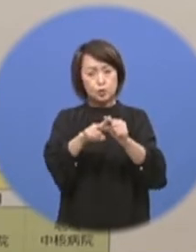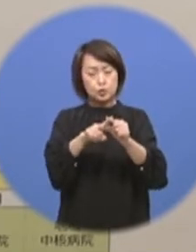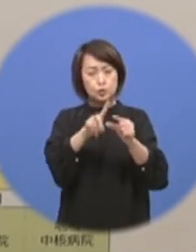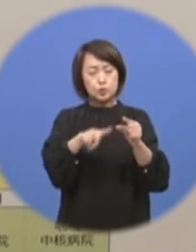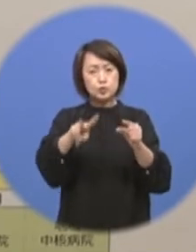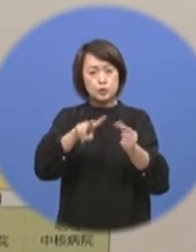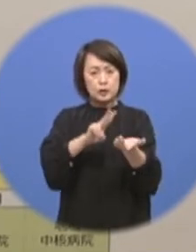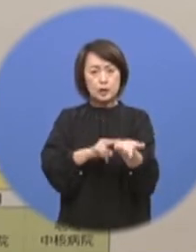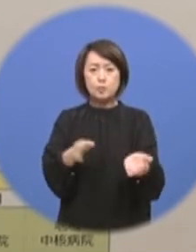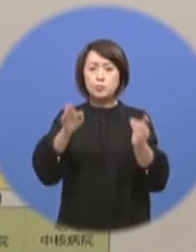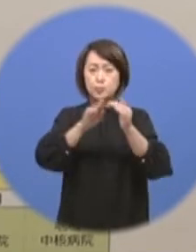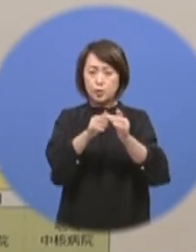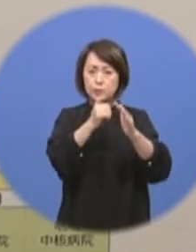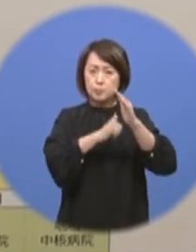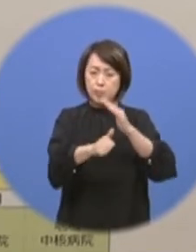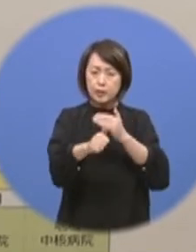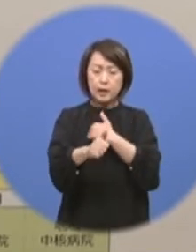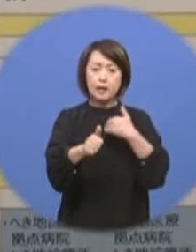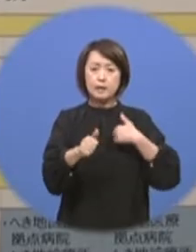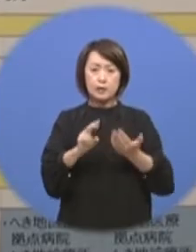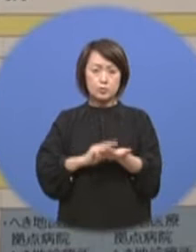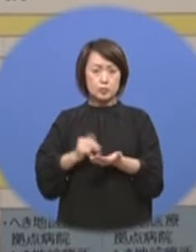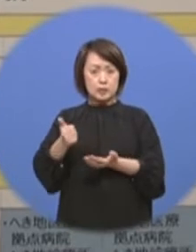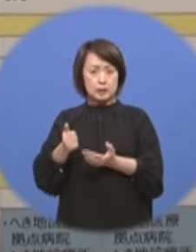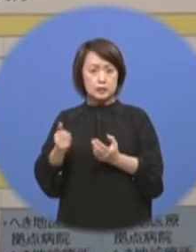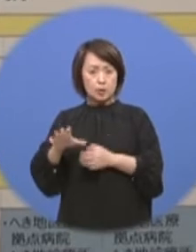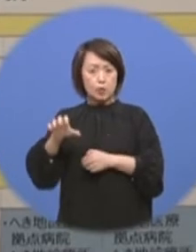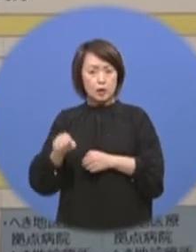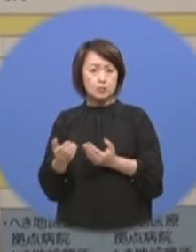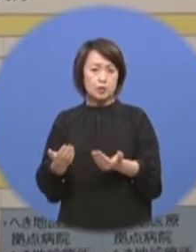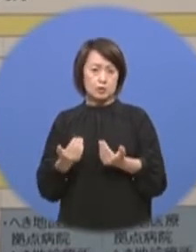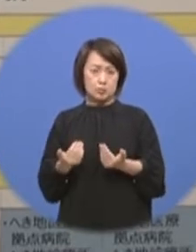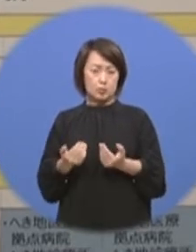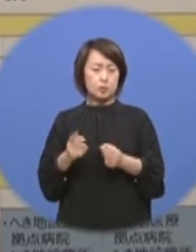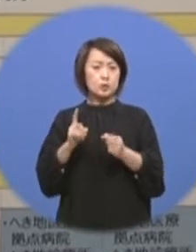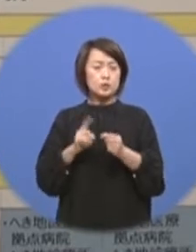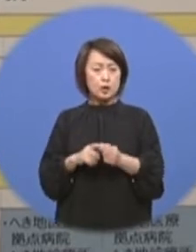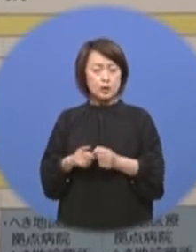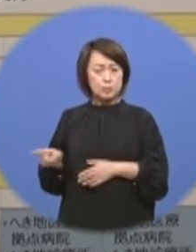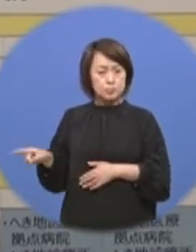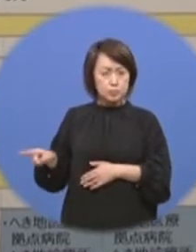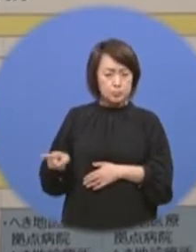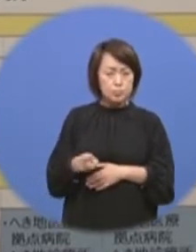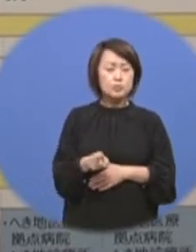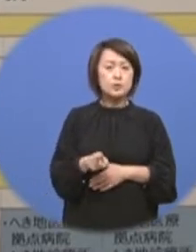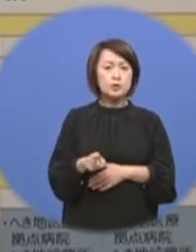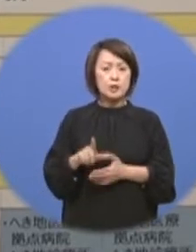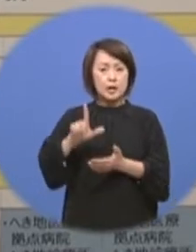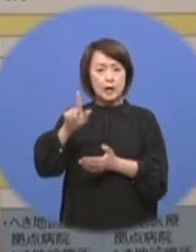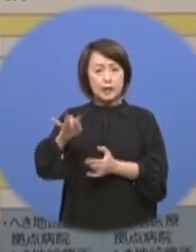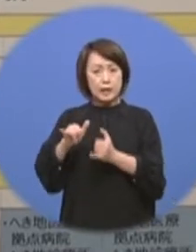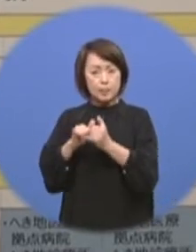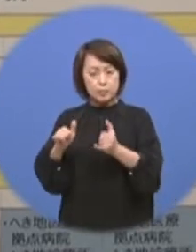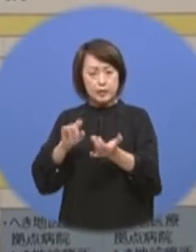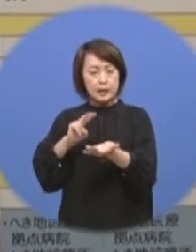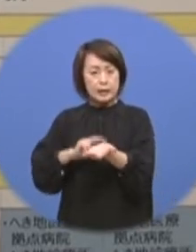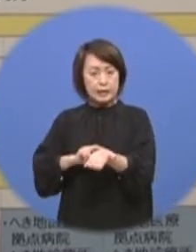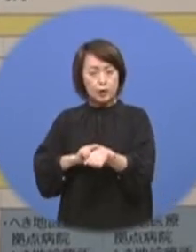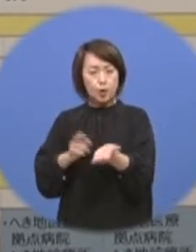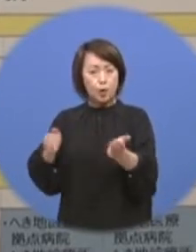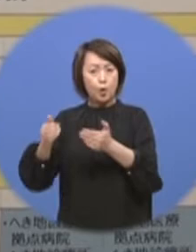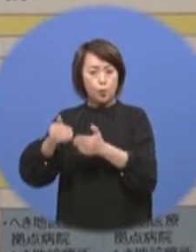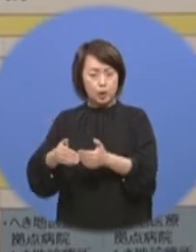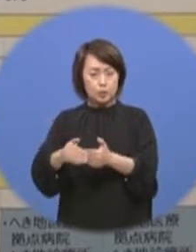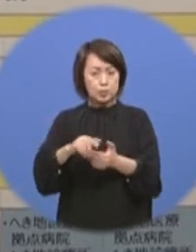確保しておかないといけないそのためにずいぶん昔から県民医療学地域医療学というのを和歌山県立